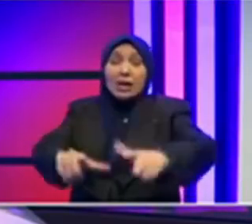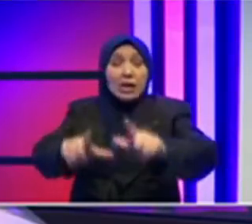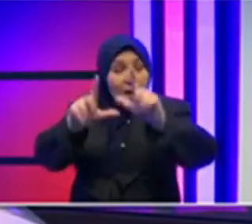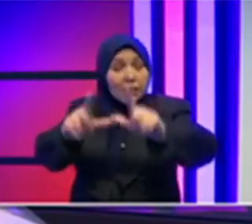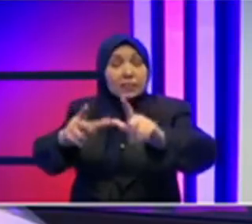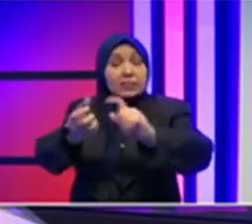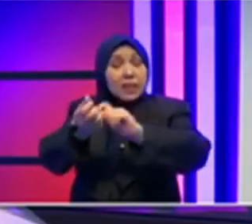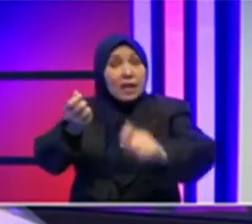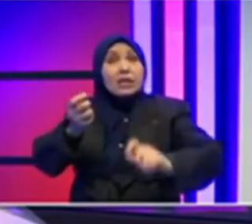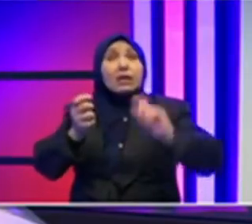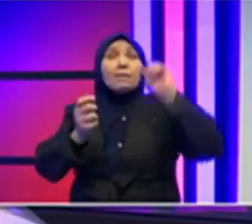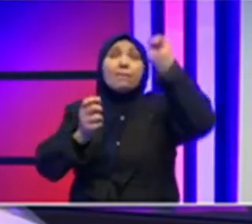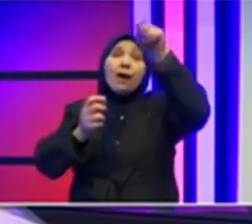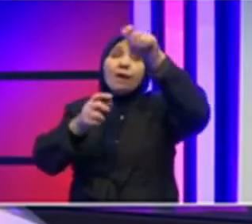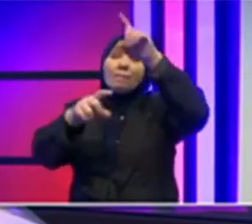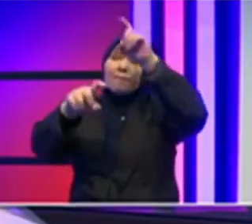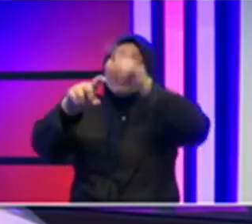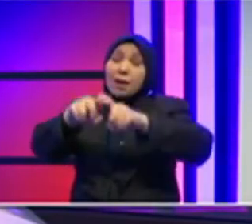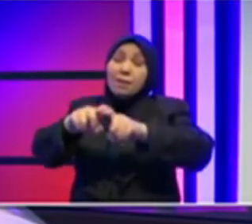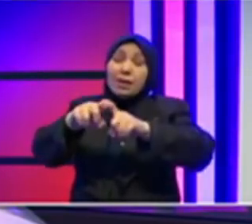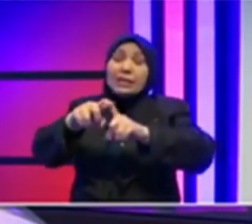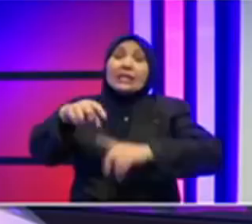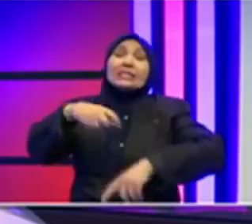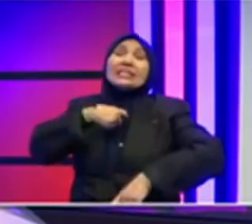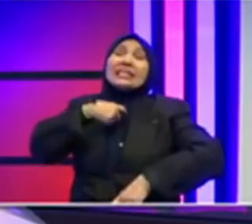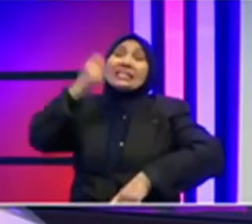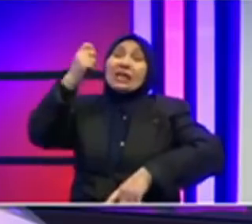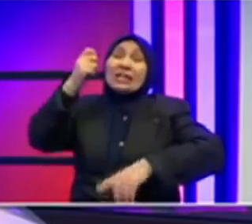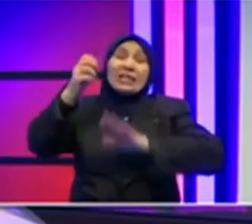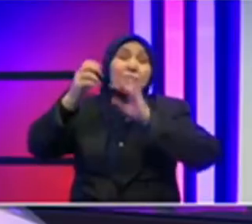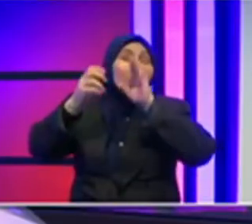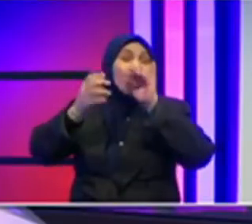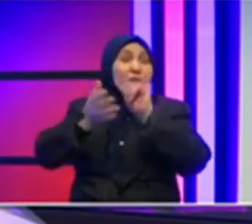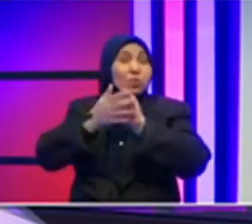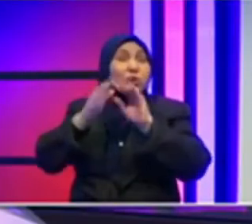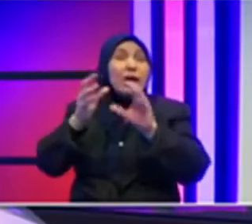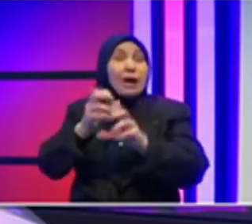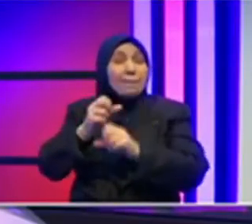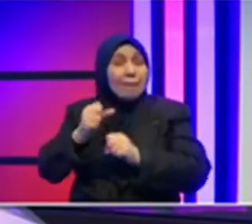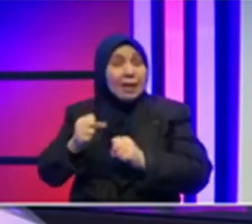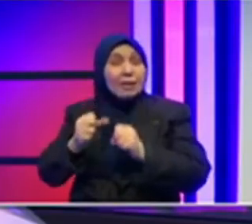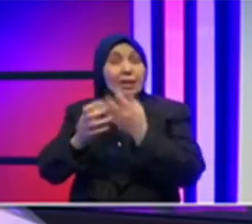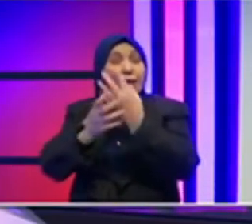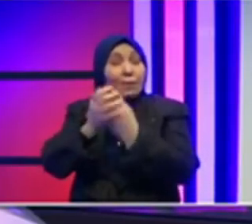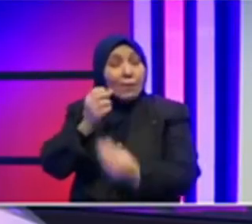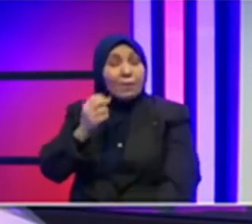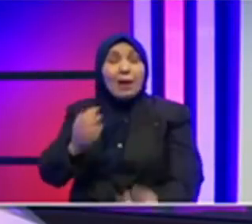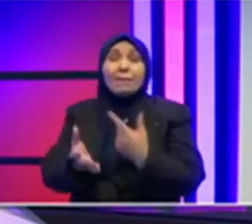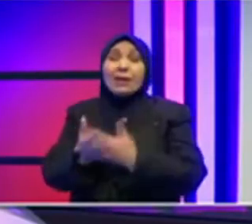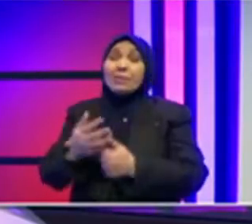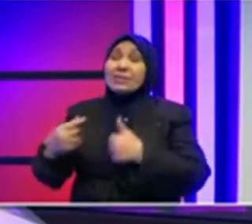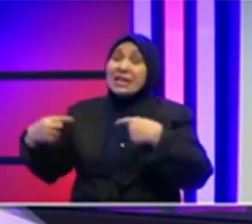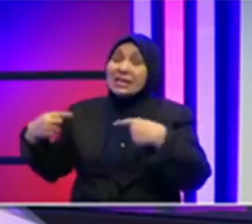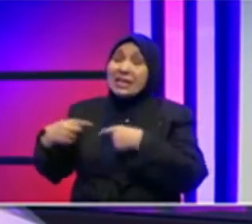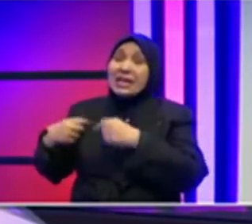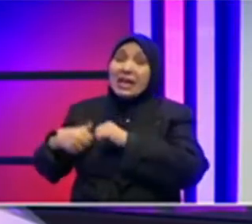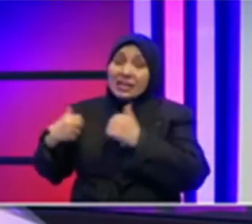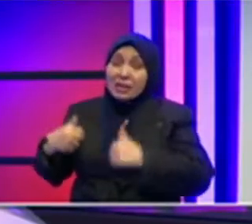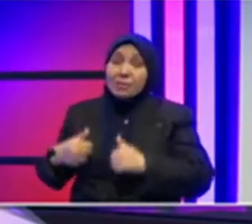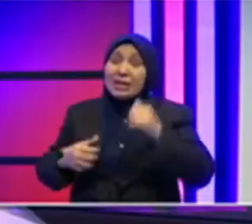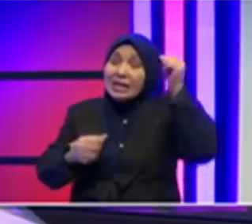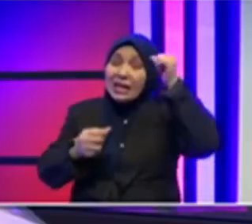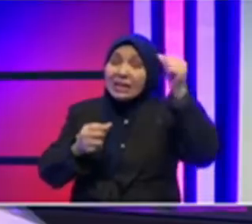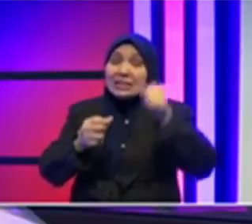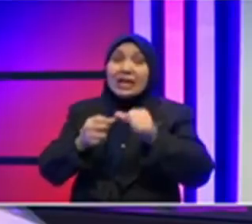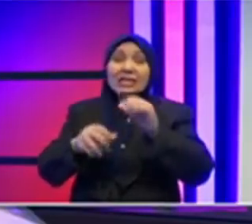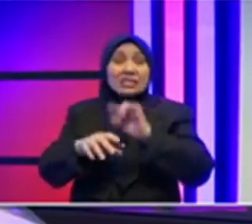dirinya, kemudian fikirlah adakah tipu dayanya itu dapat melenyapkan apa yang menyakitkan hatinya. Ini adalah satu peringatan Ustaz, ya. Ya,